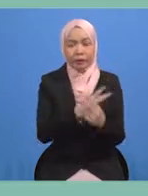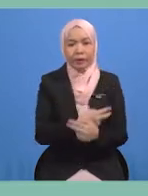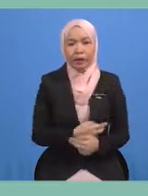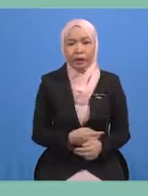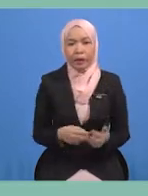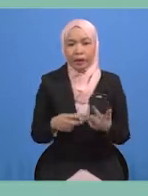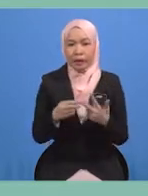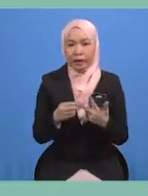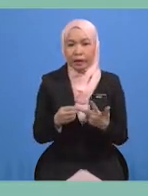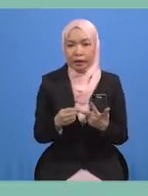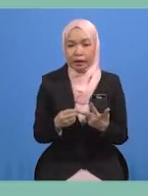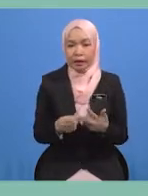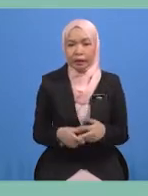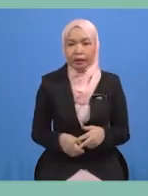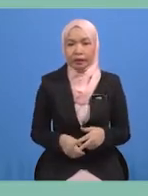Ketiga,